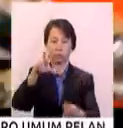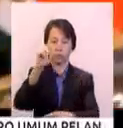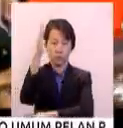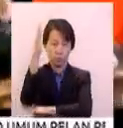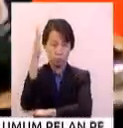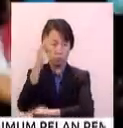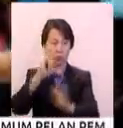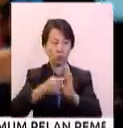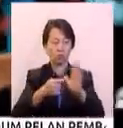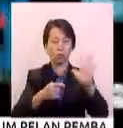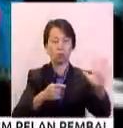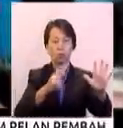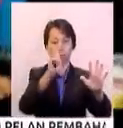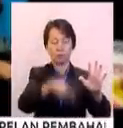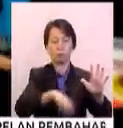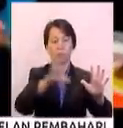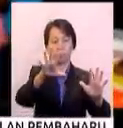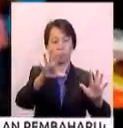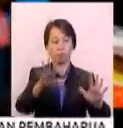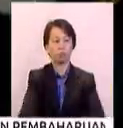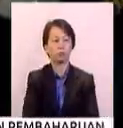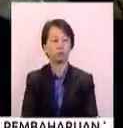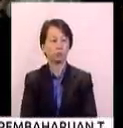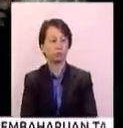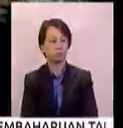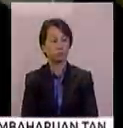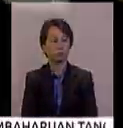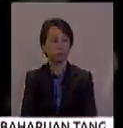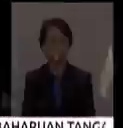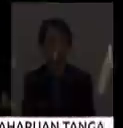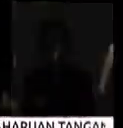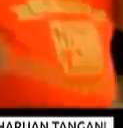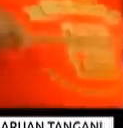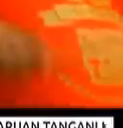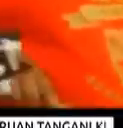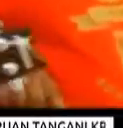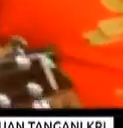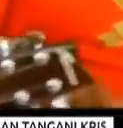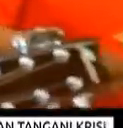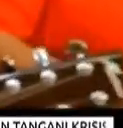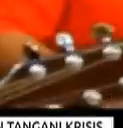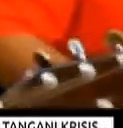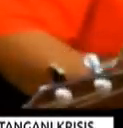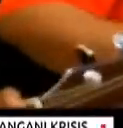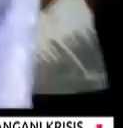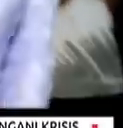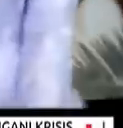hari bermula 5 Mei ini.